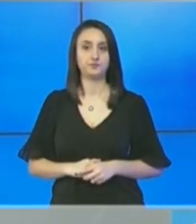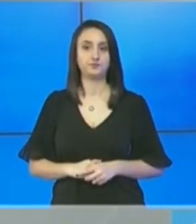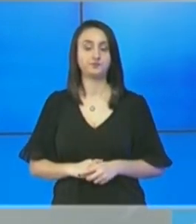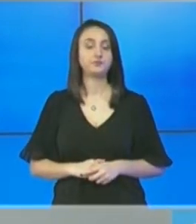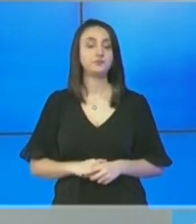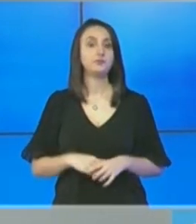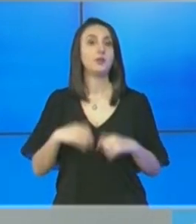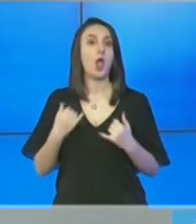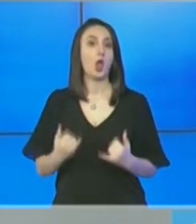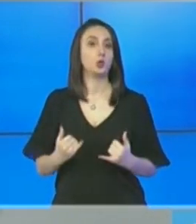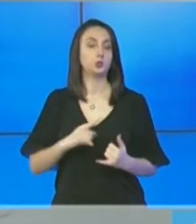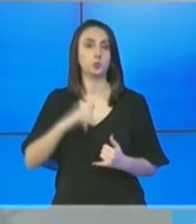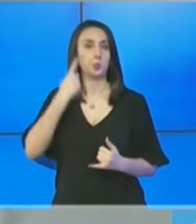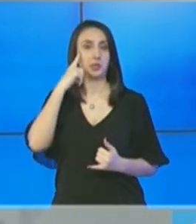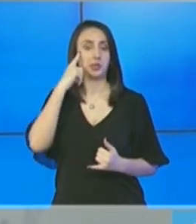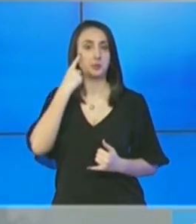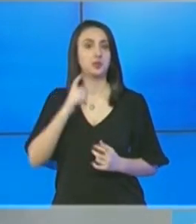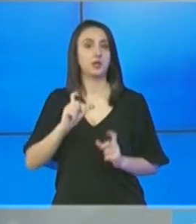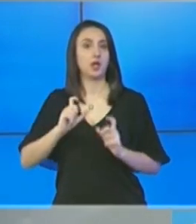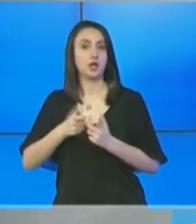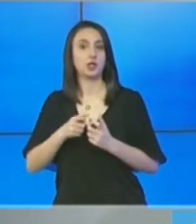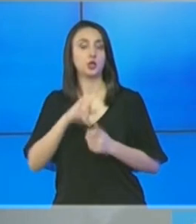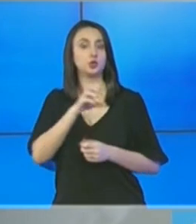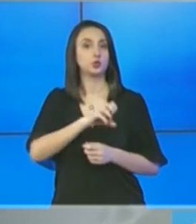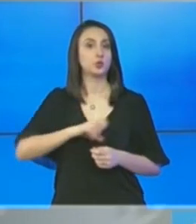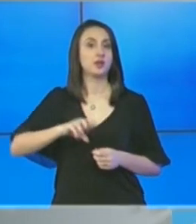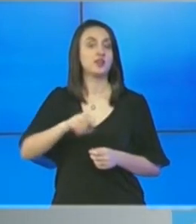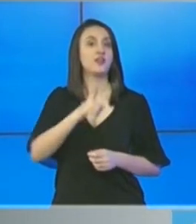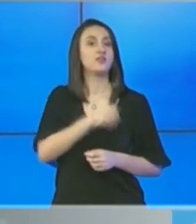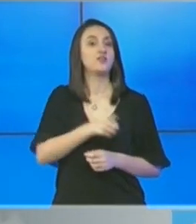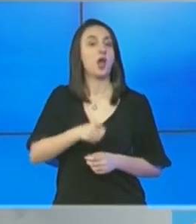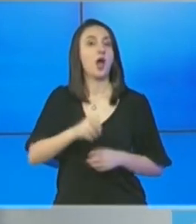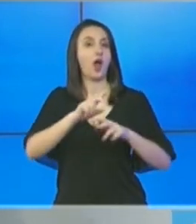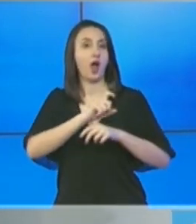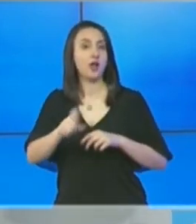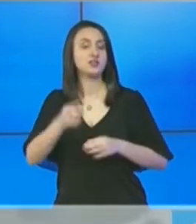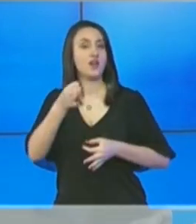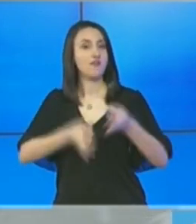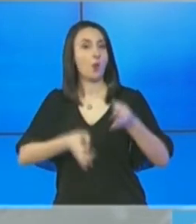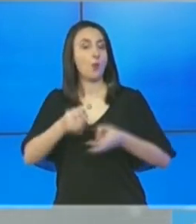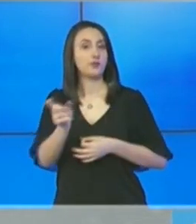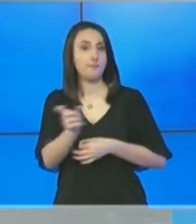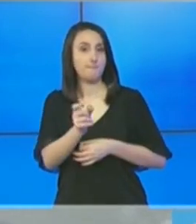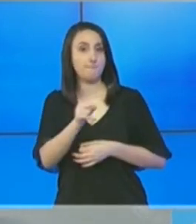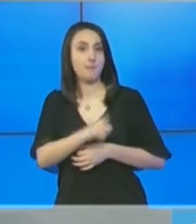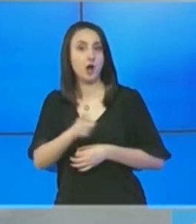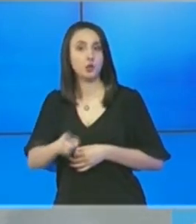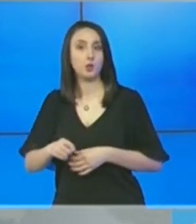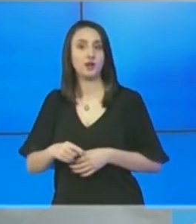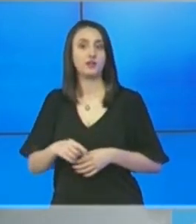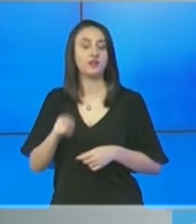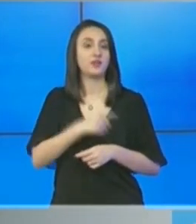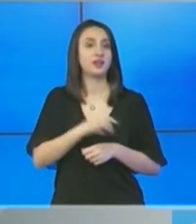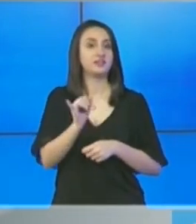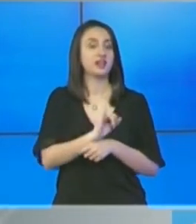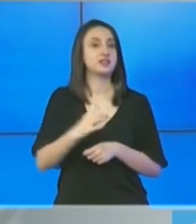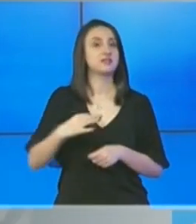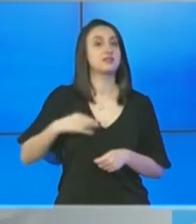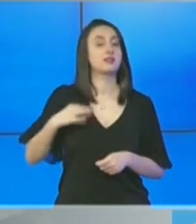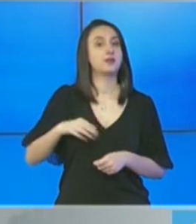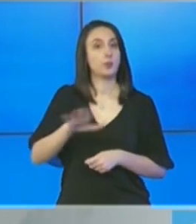În acest moment nu luăm în considerare o carantinare a județelor. Fiecare caz este evaluat particular, fiecare direcție de sănătate publică din județul